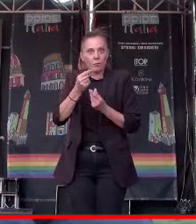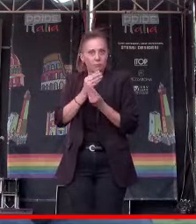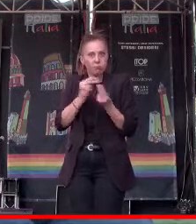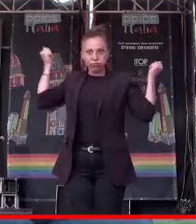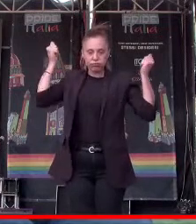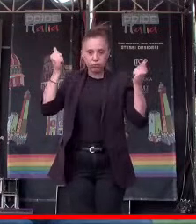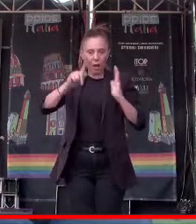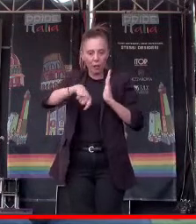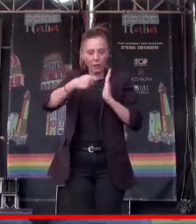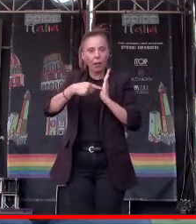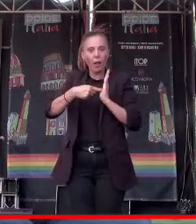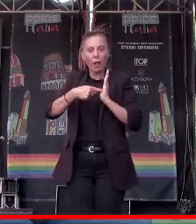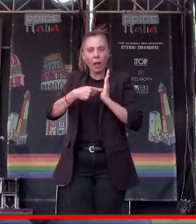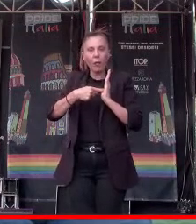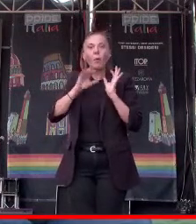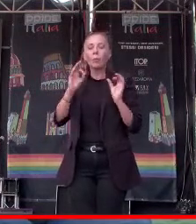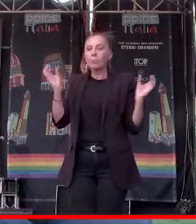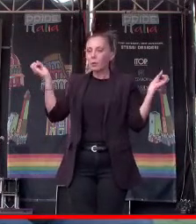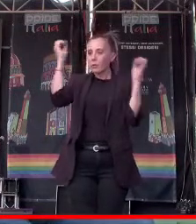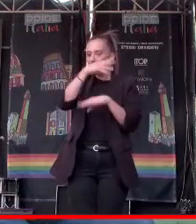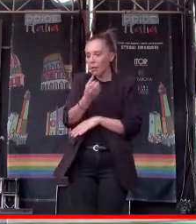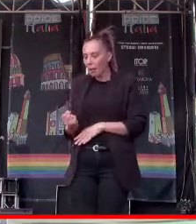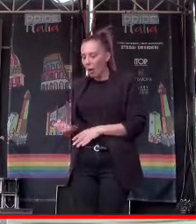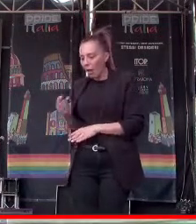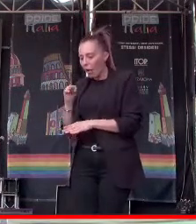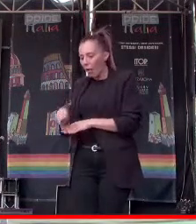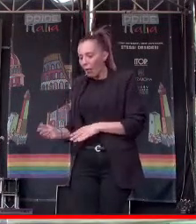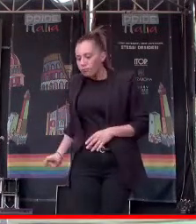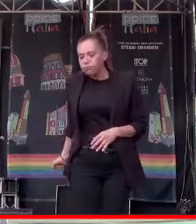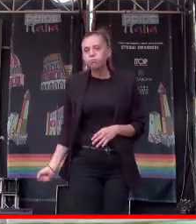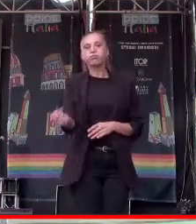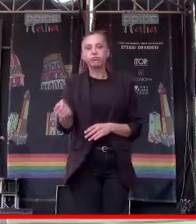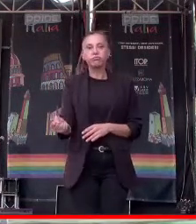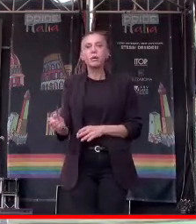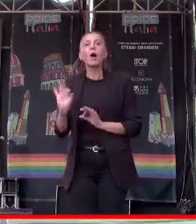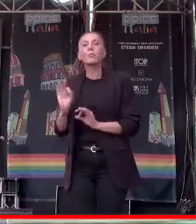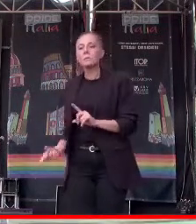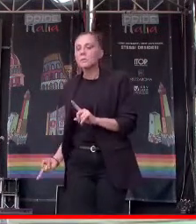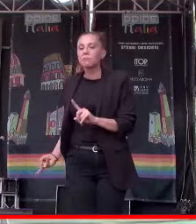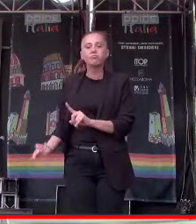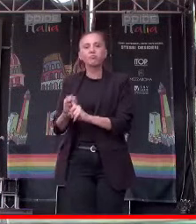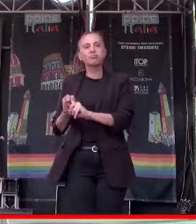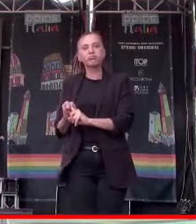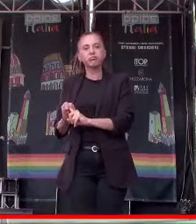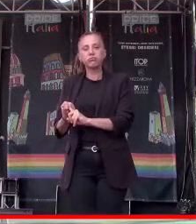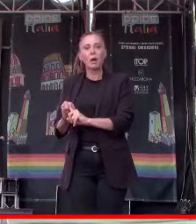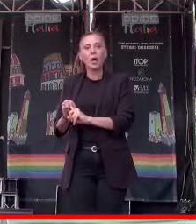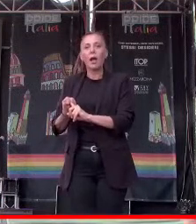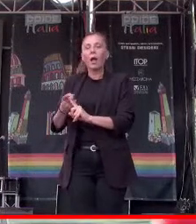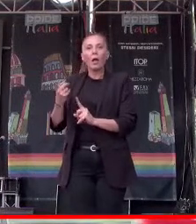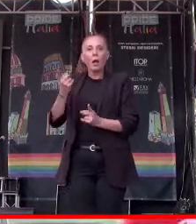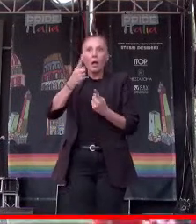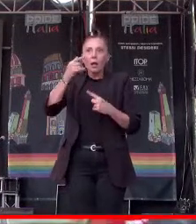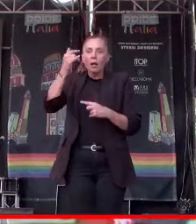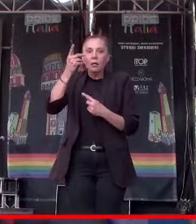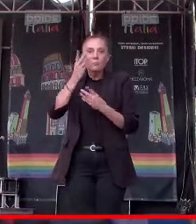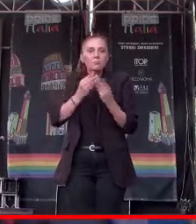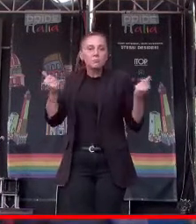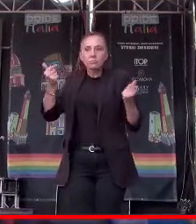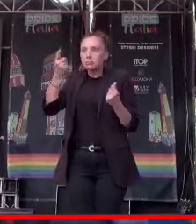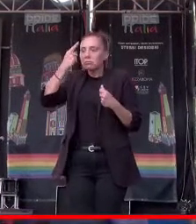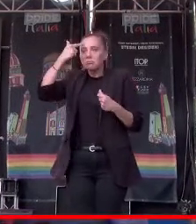è stata chiusa in un cassetto e a quel cassetto è stato messo un lucchetto chiuso a chiave e non se ne è saputo più niente. Abbiamo fatto